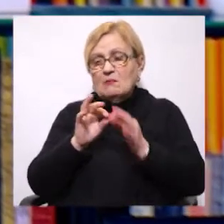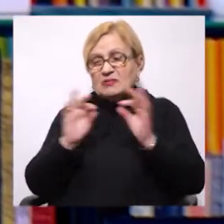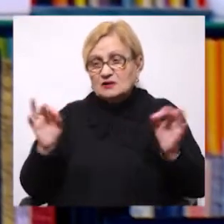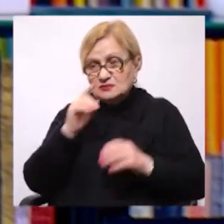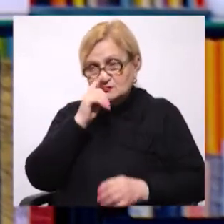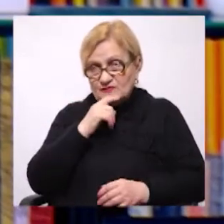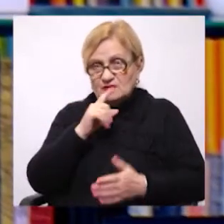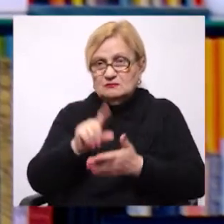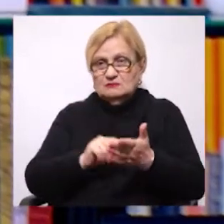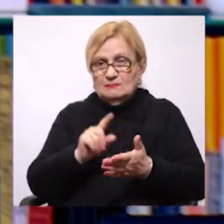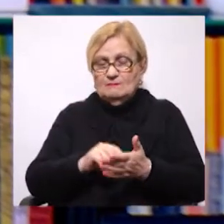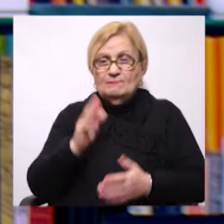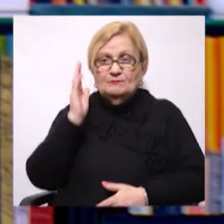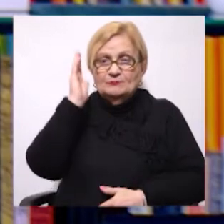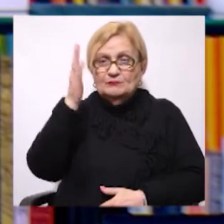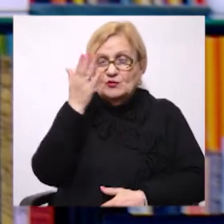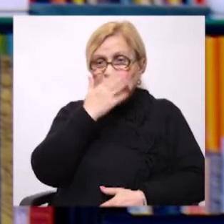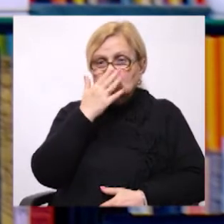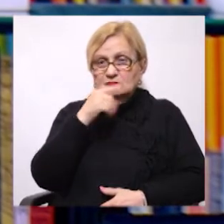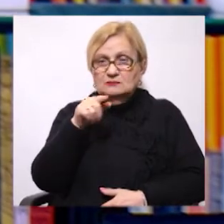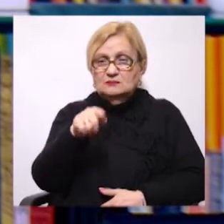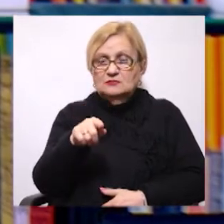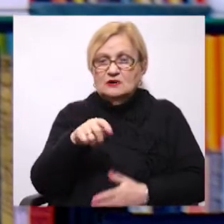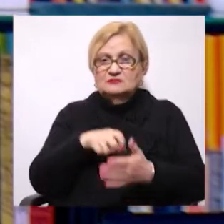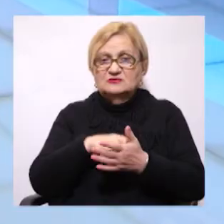გაუგებარი. მომავალ გაკვეთილზე ჩვენ სწორედ ამ წერილს